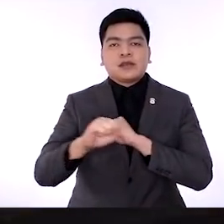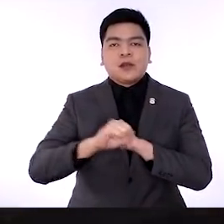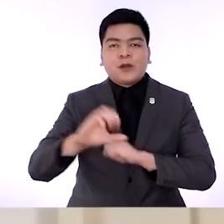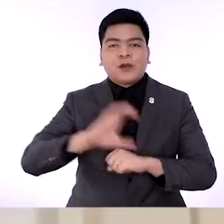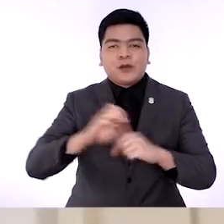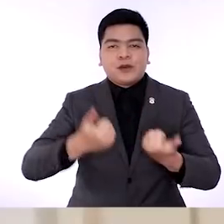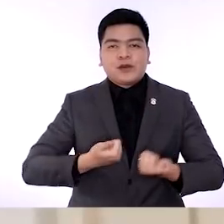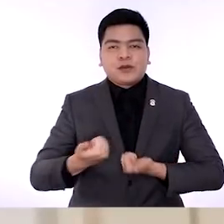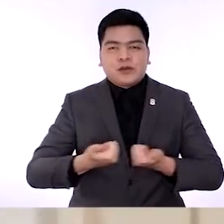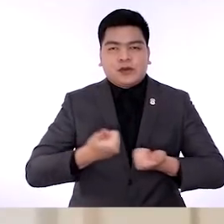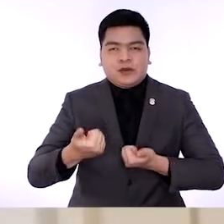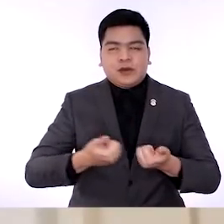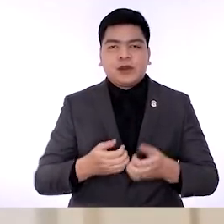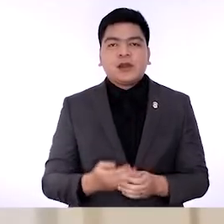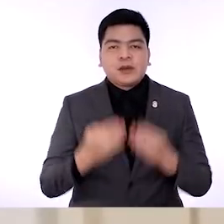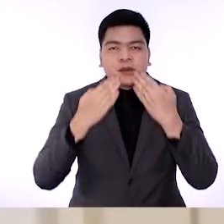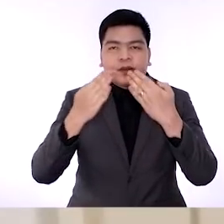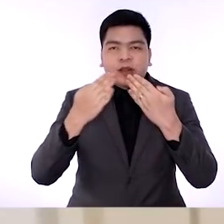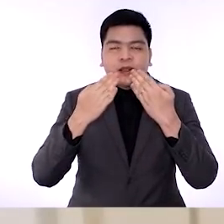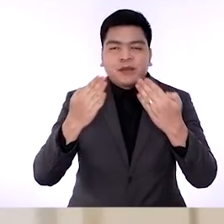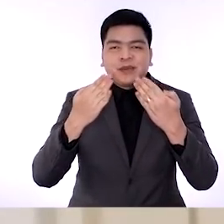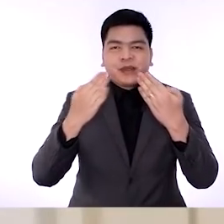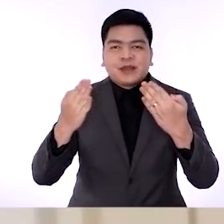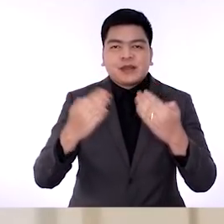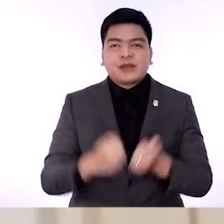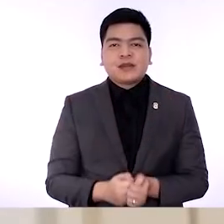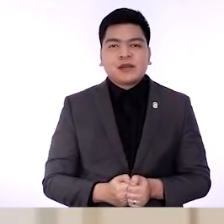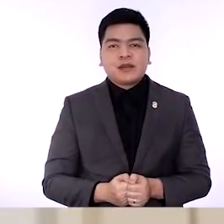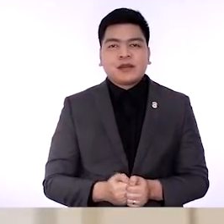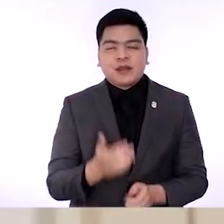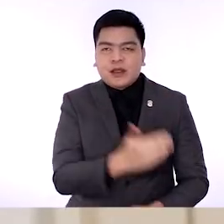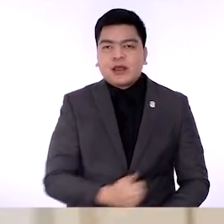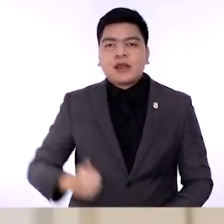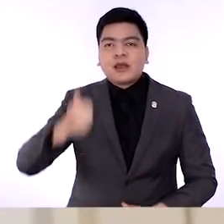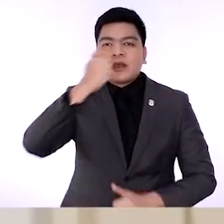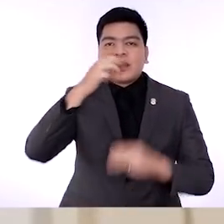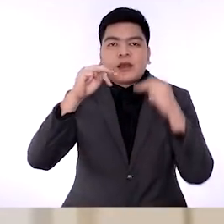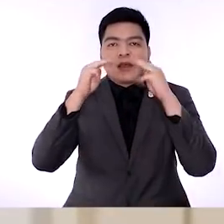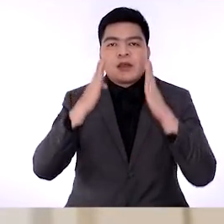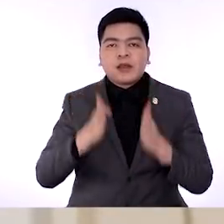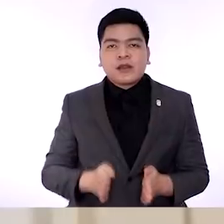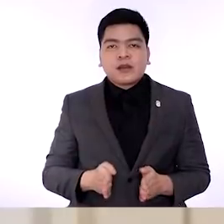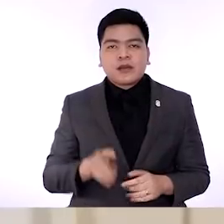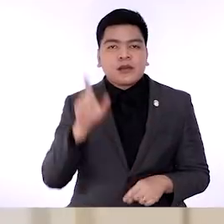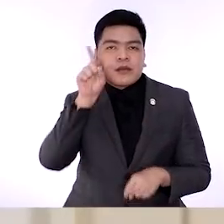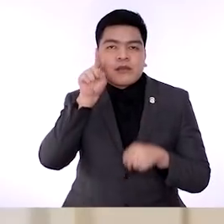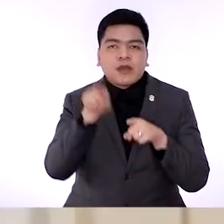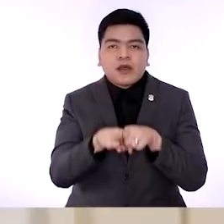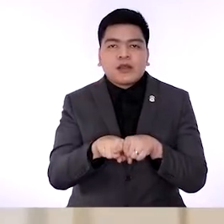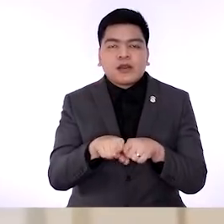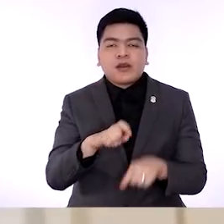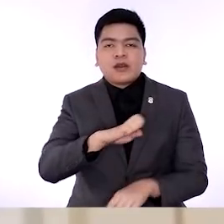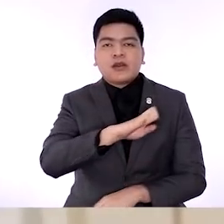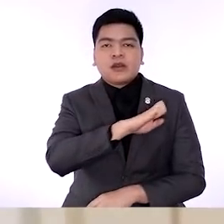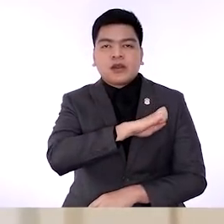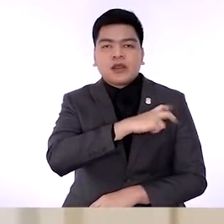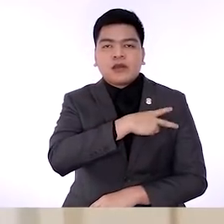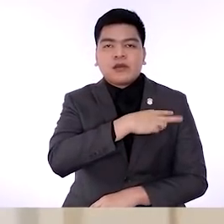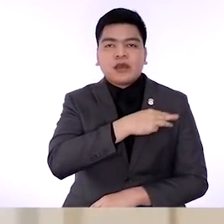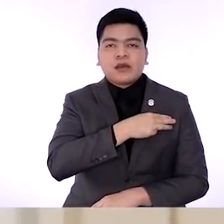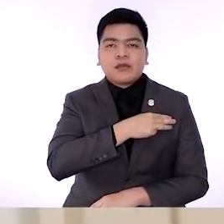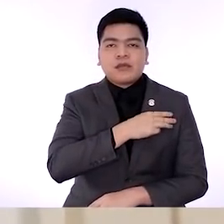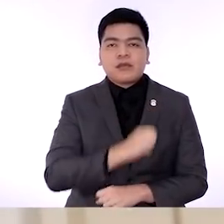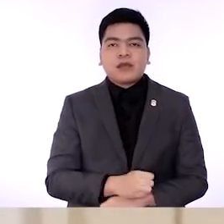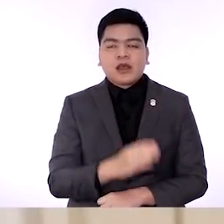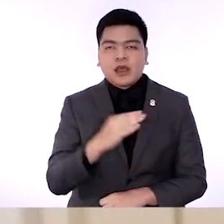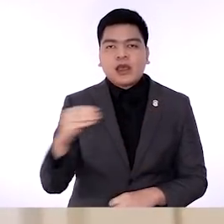pamamahala. Nagpapasalamat po kami ng napakarami sa ating tagapamahalang pangkalahatan, ang kapatid na Eduardo V. Manalo,